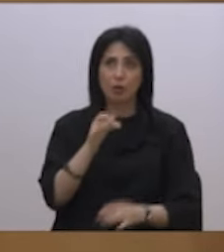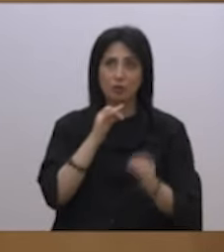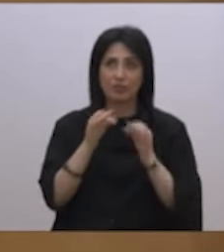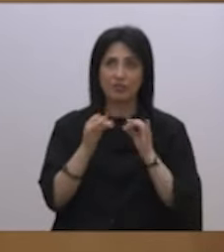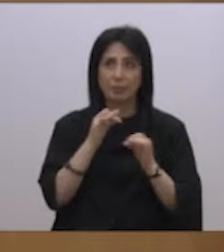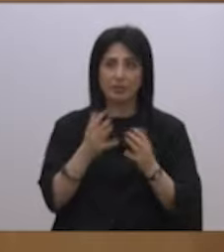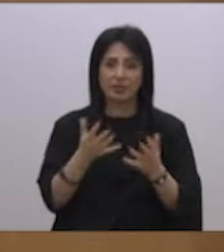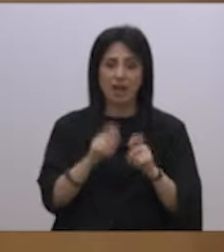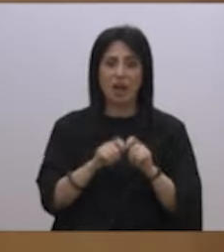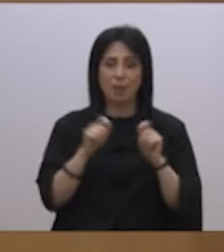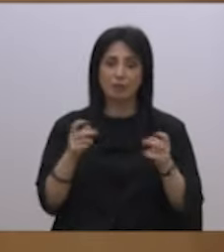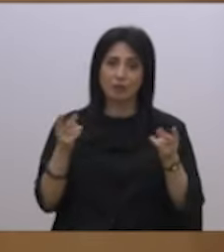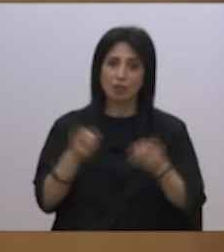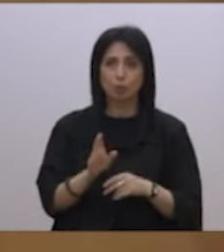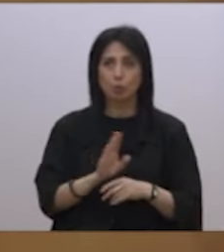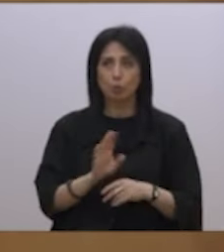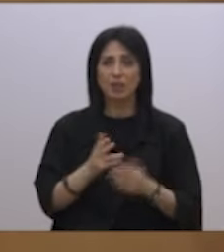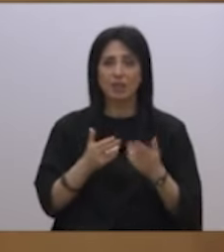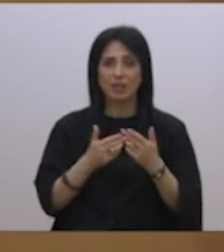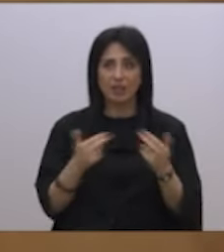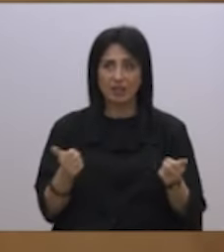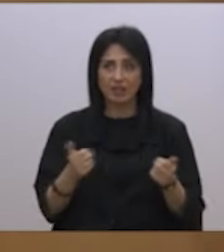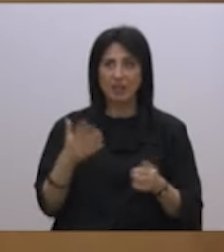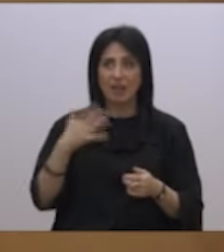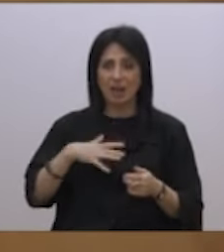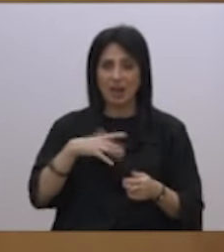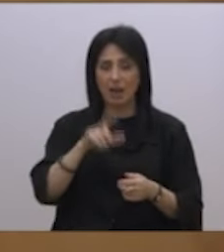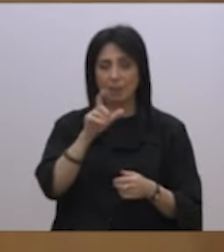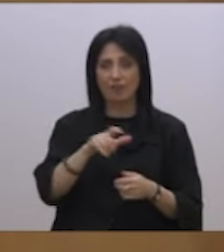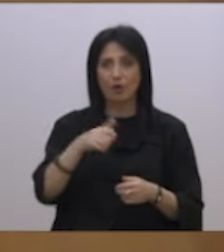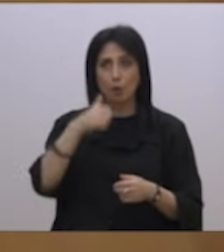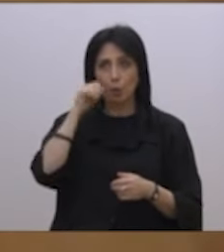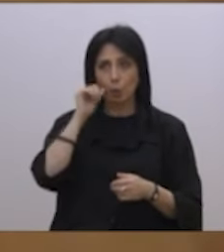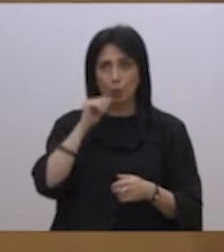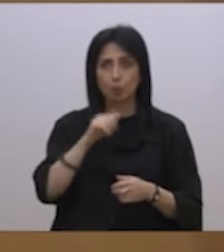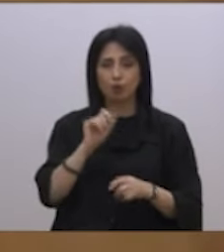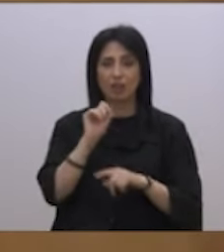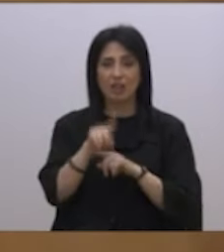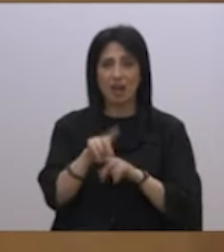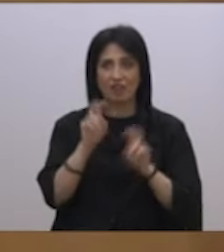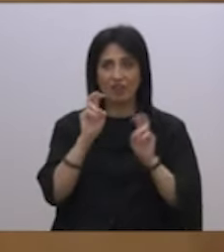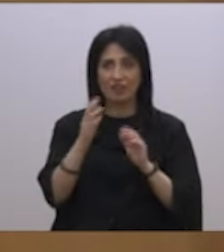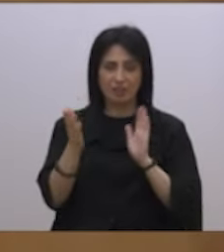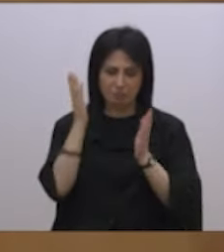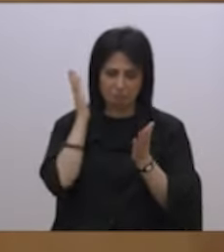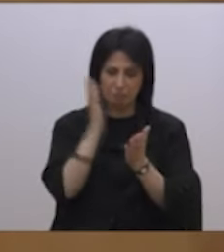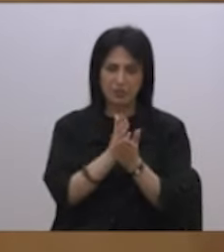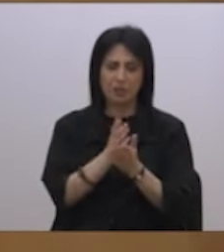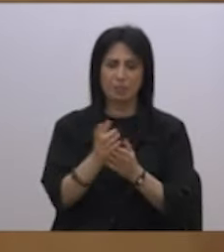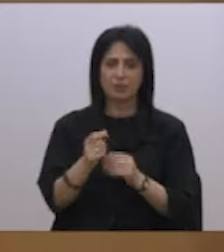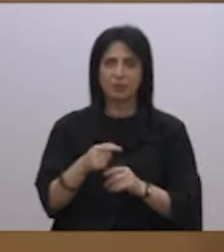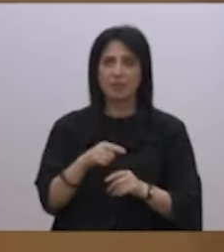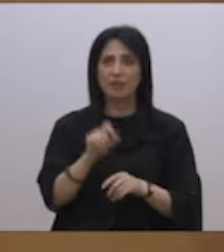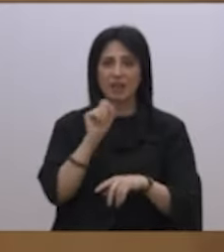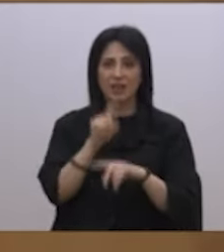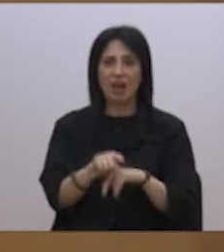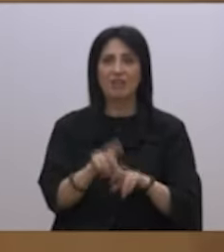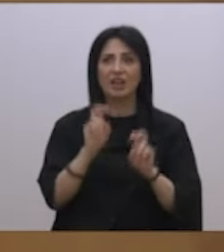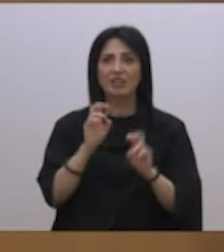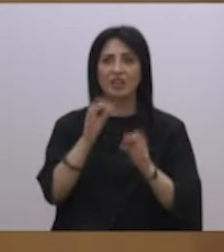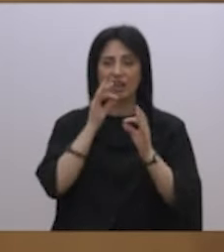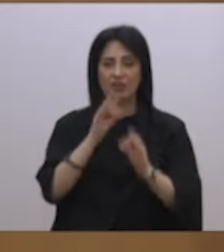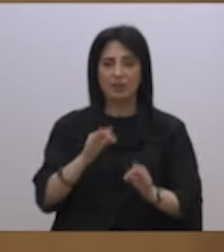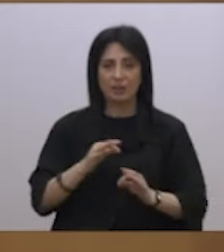ვილაპარაკოთ გამჭვირვალობა საჭიროა თუ არა. დიახ, ქართველმა ხალხმა გუშინ დაგვიკვეთა. პირდაპირ ამ სიტყვის მნიშვნელობით დაგვიკვეთა და